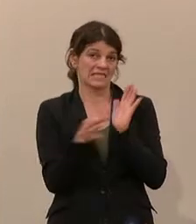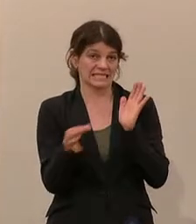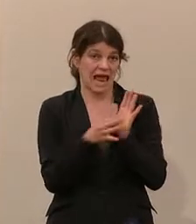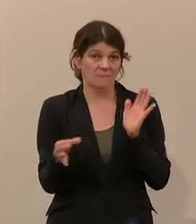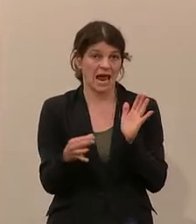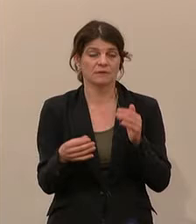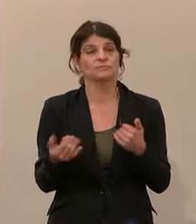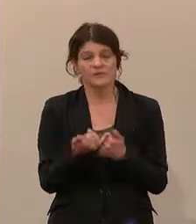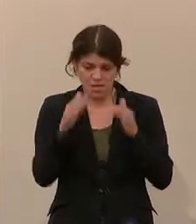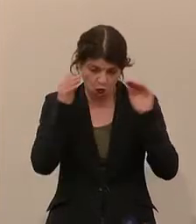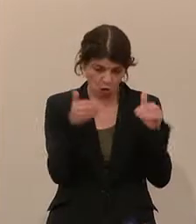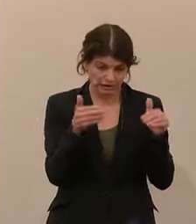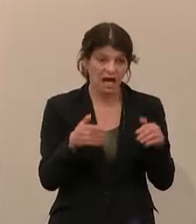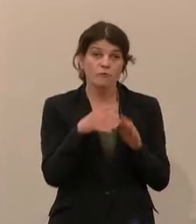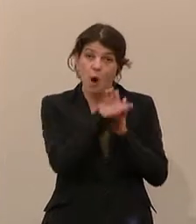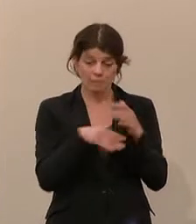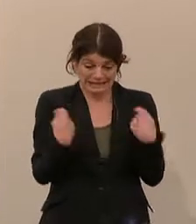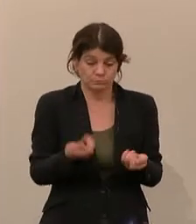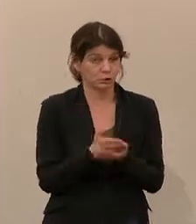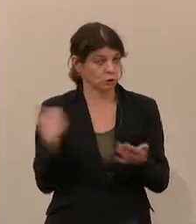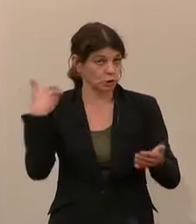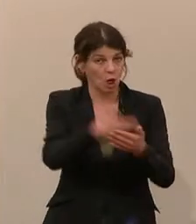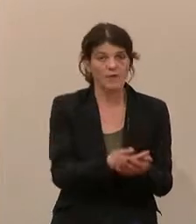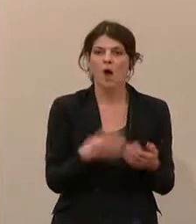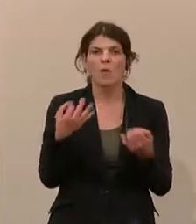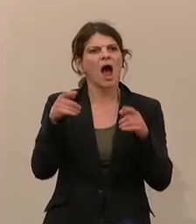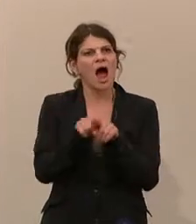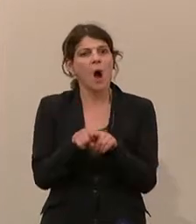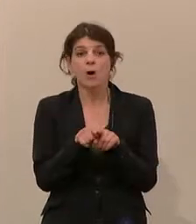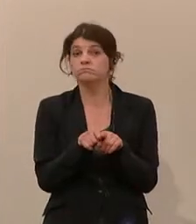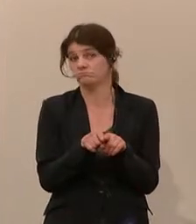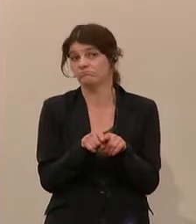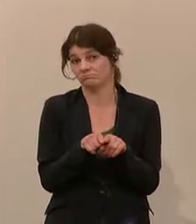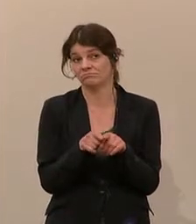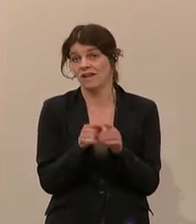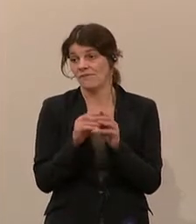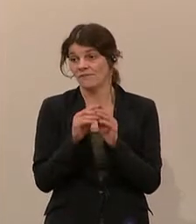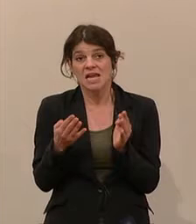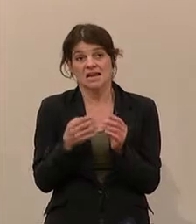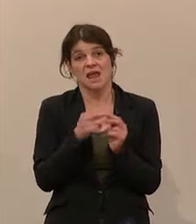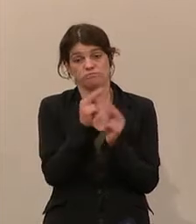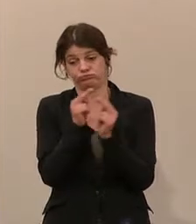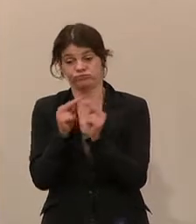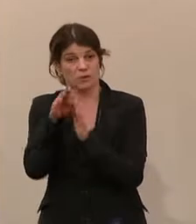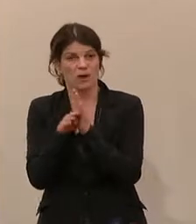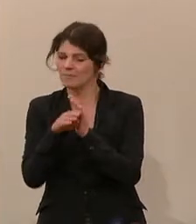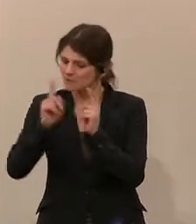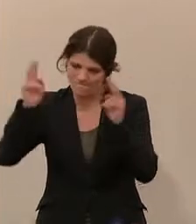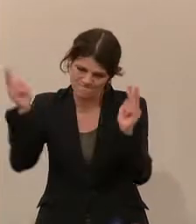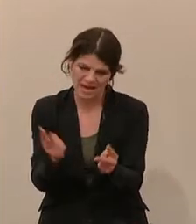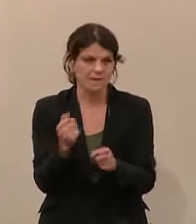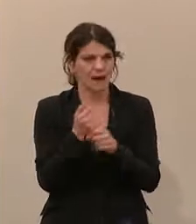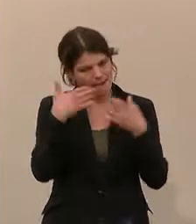Maßnahmen, Konzentration auf bestehende Programme bzw. Reduktion der doch sehr hohen Anzahl an Programmen.